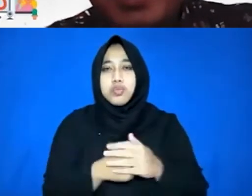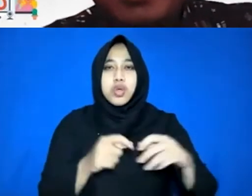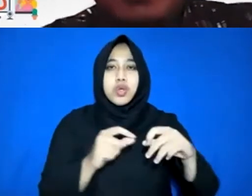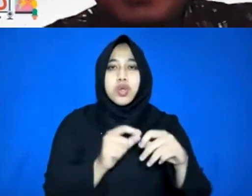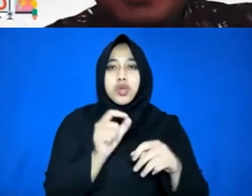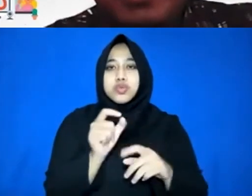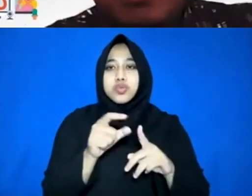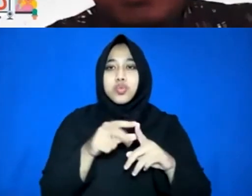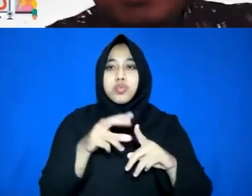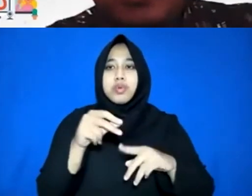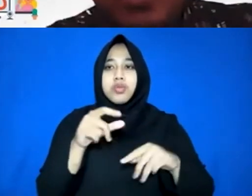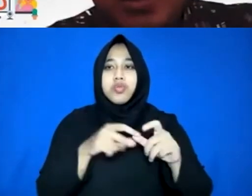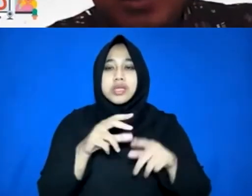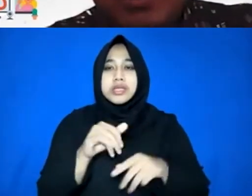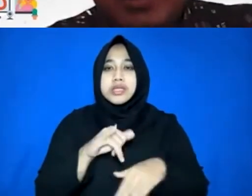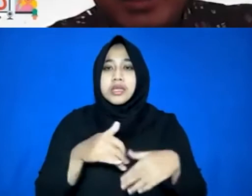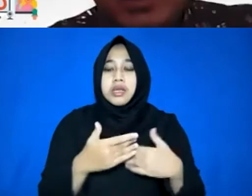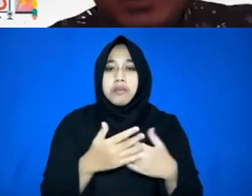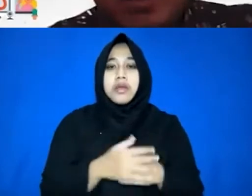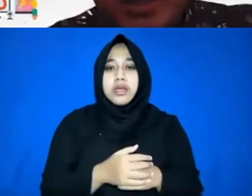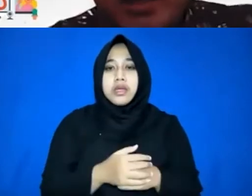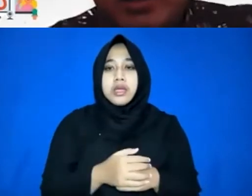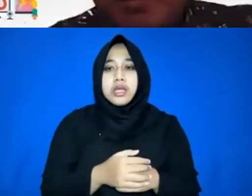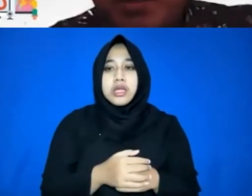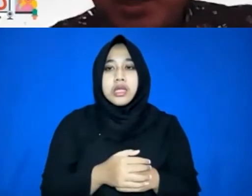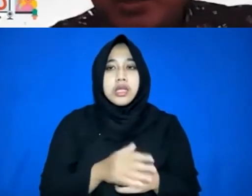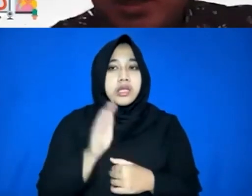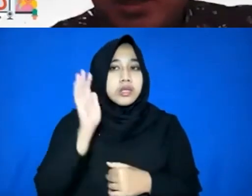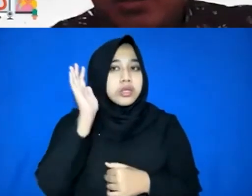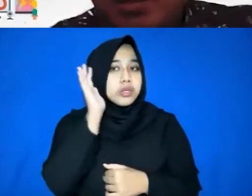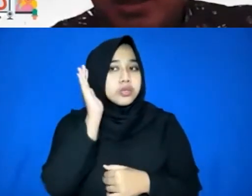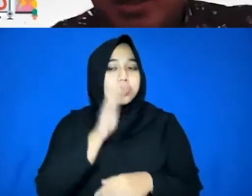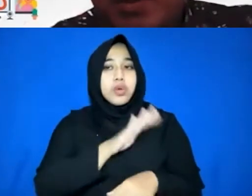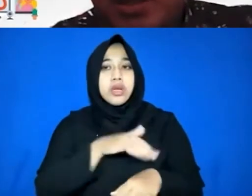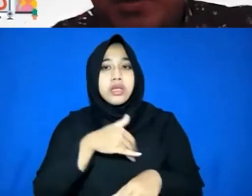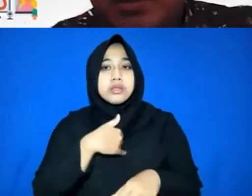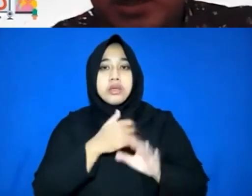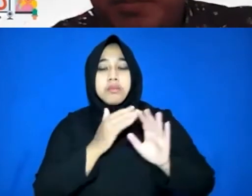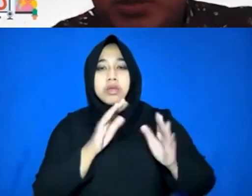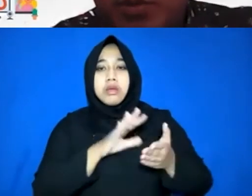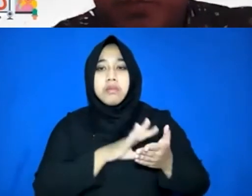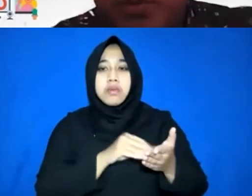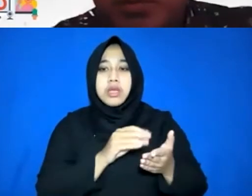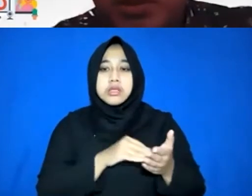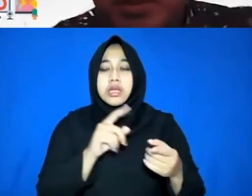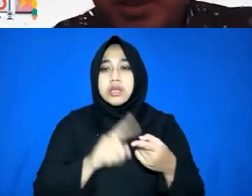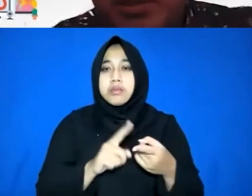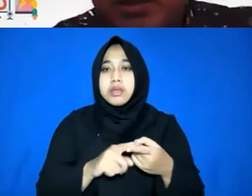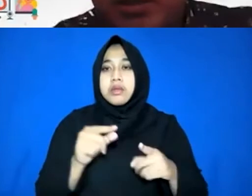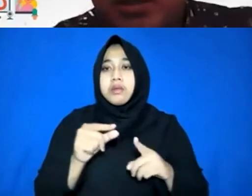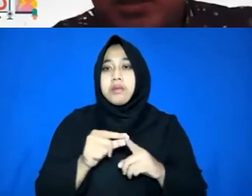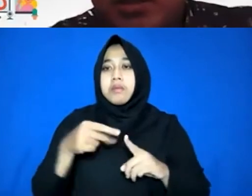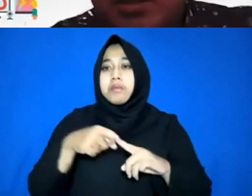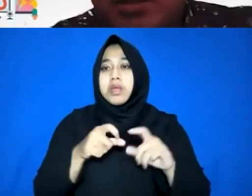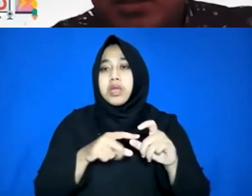Nah, jadi jujur untuk dengan isu anak, saya banyak belajar dengan kawan-kawan Sakti Peksos maupun teman-teman yang ada